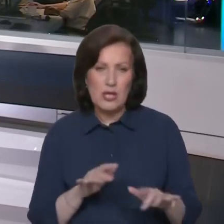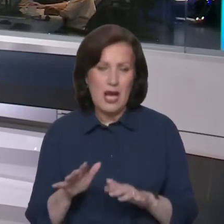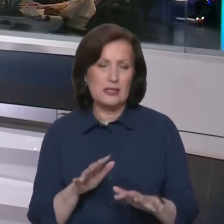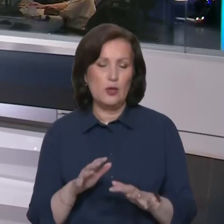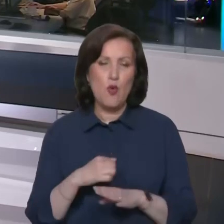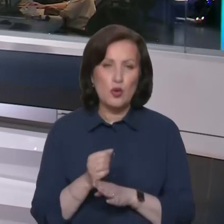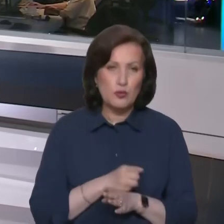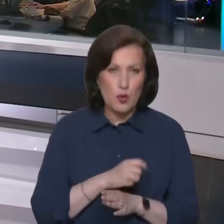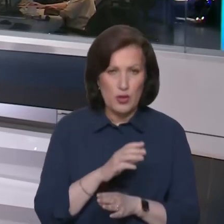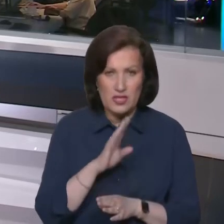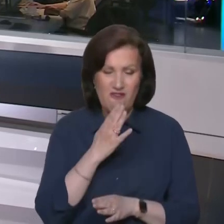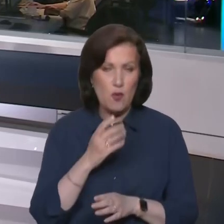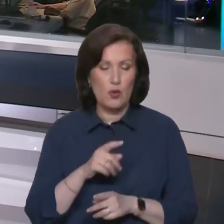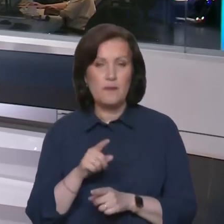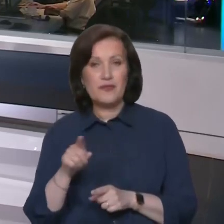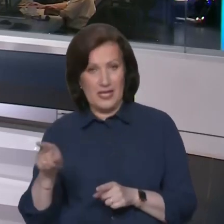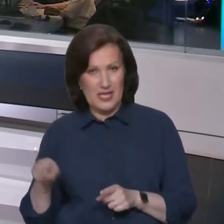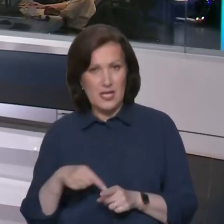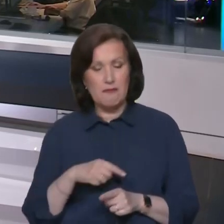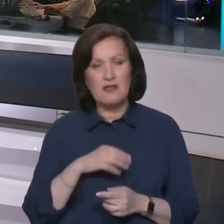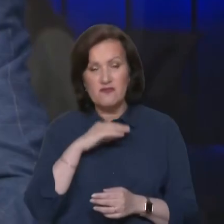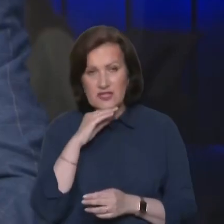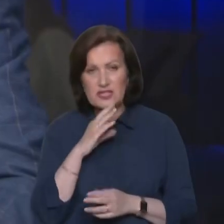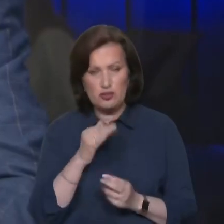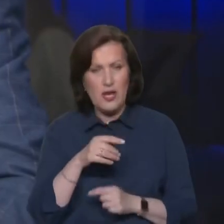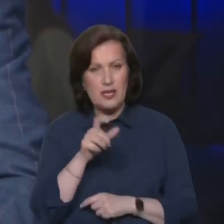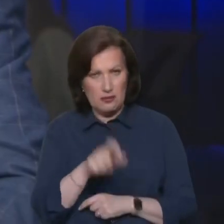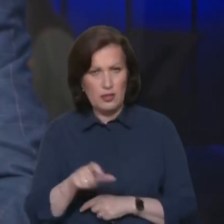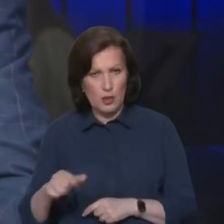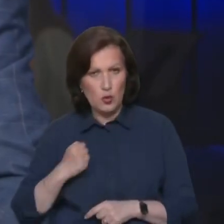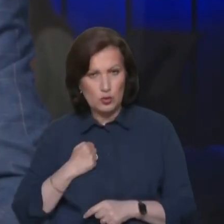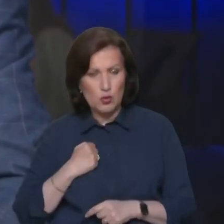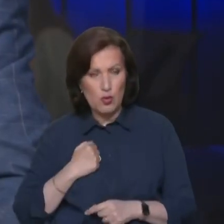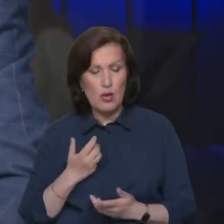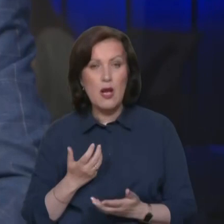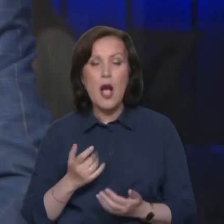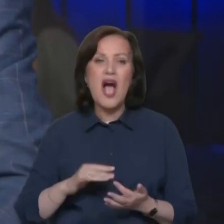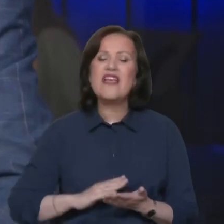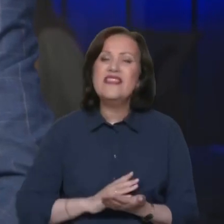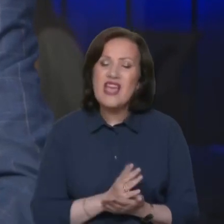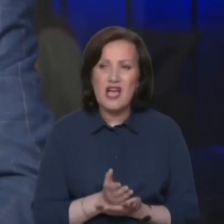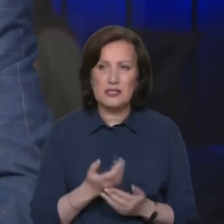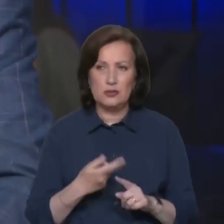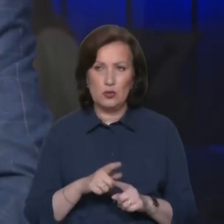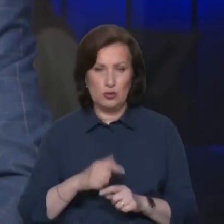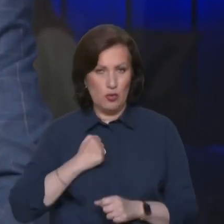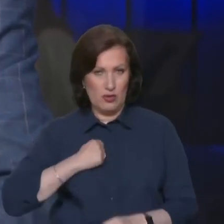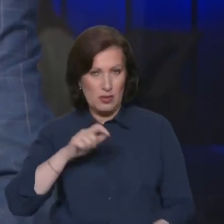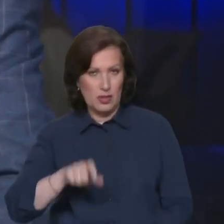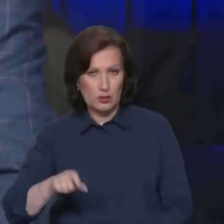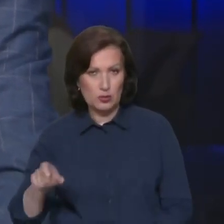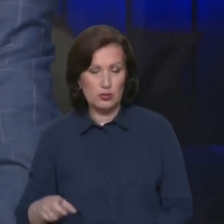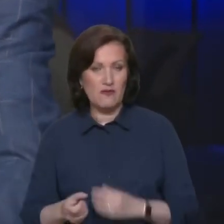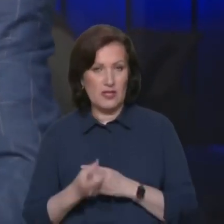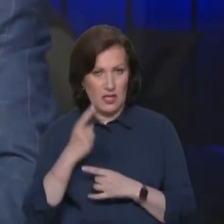ворога. Їм вистачає начебто і людського потенціалу, але от якість цього людського